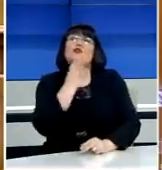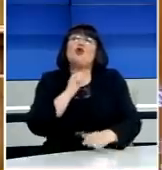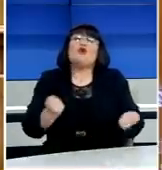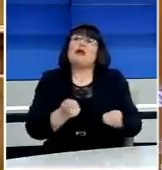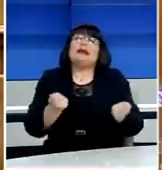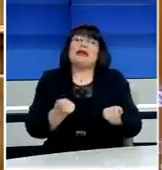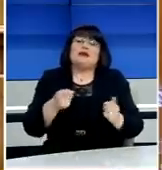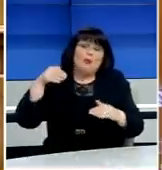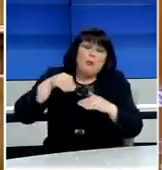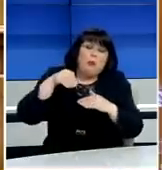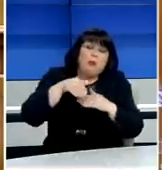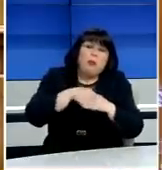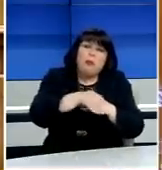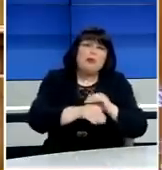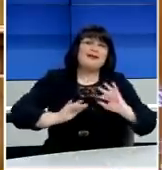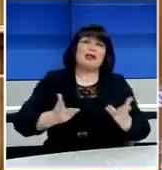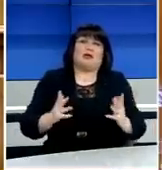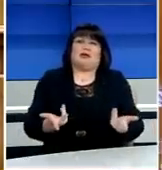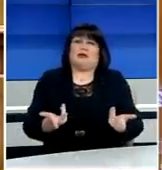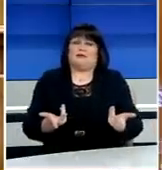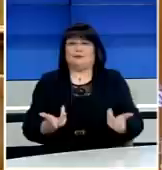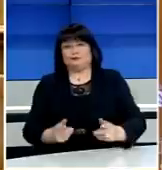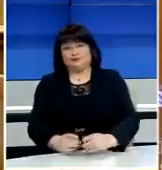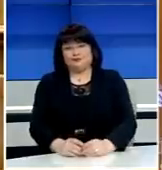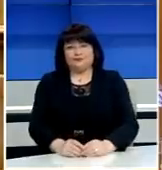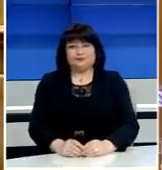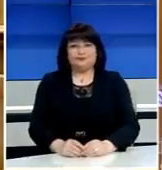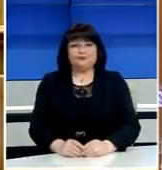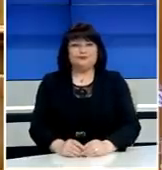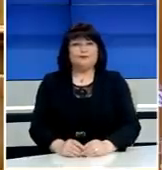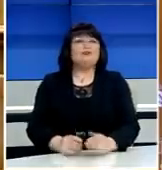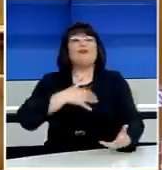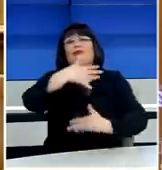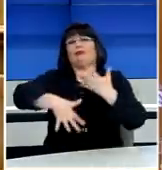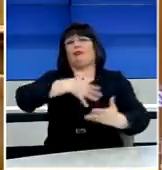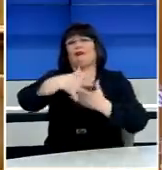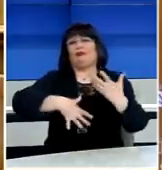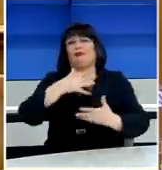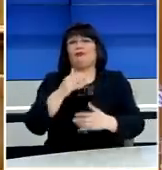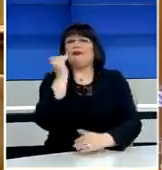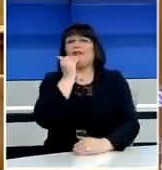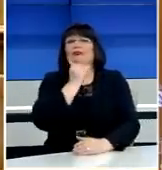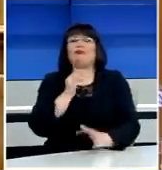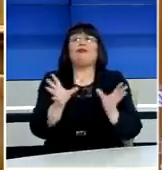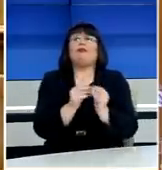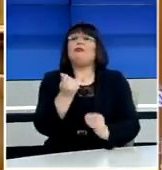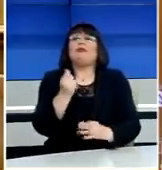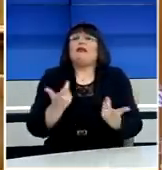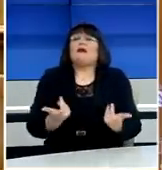αυτό. Γιατί συνέβη αυτό. Γιατί τα κάνατε θάλασσα τόσο γρήγορα στην